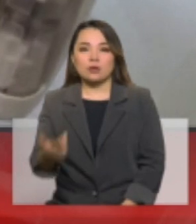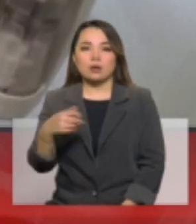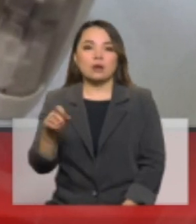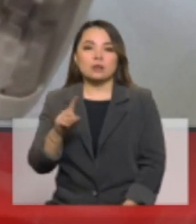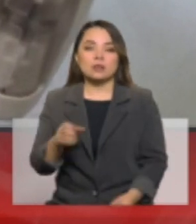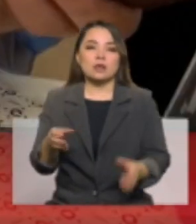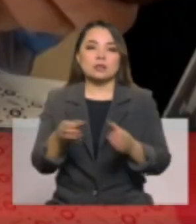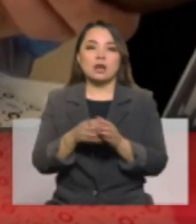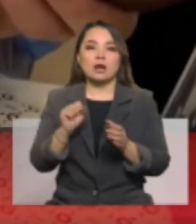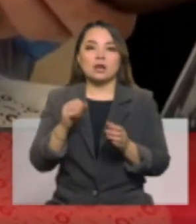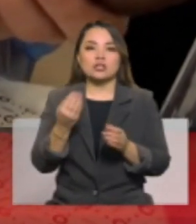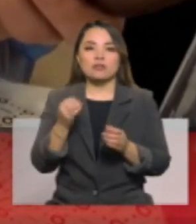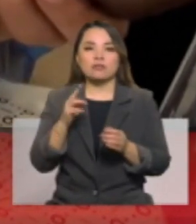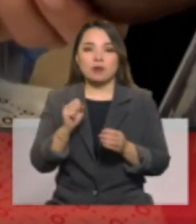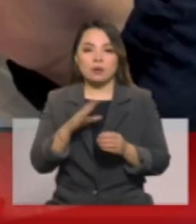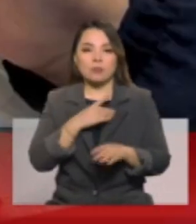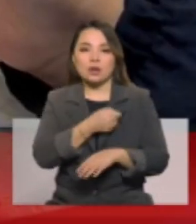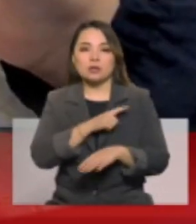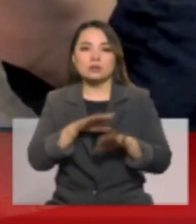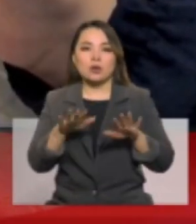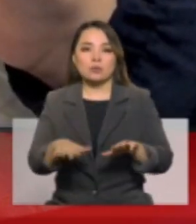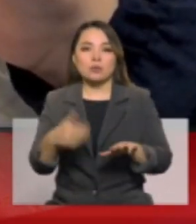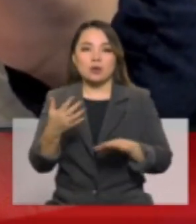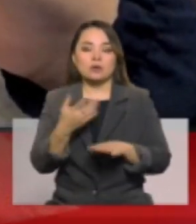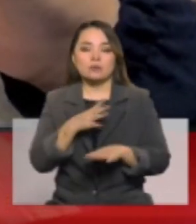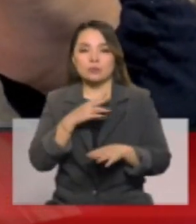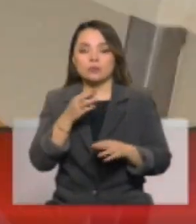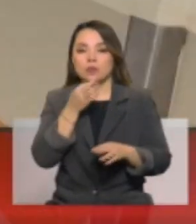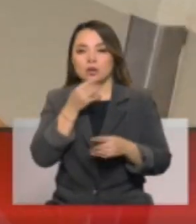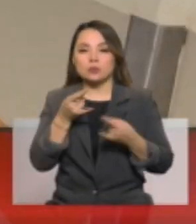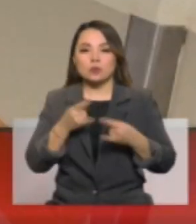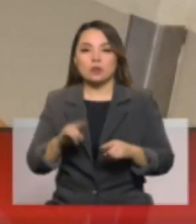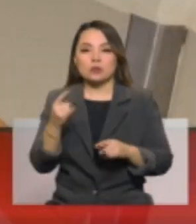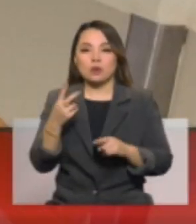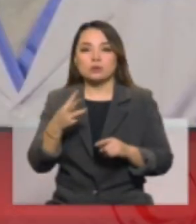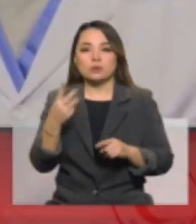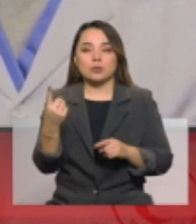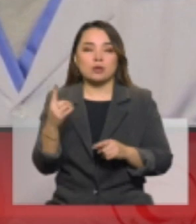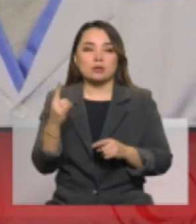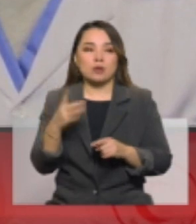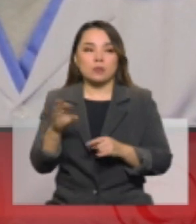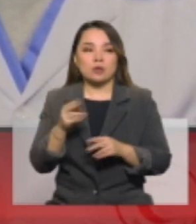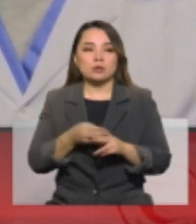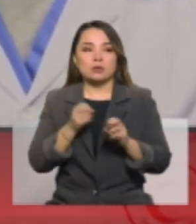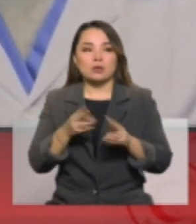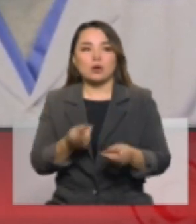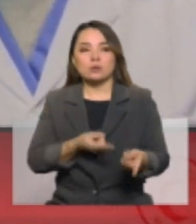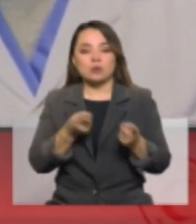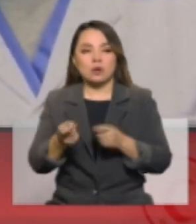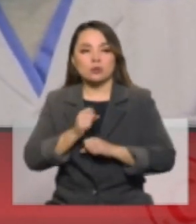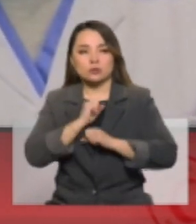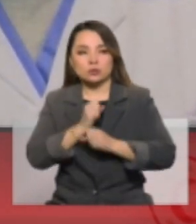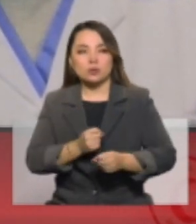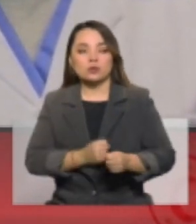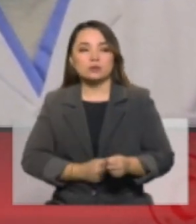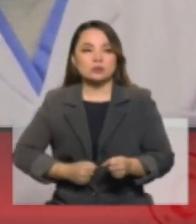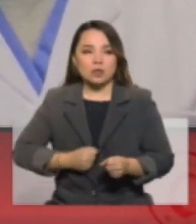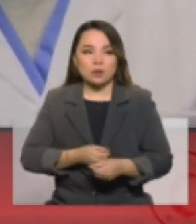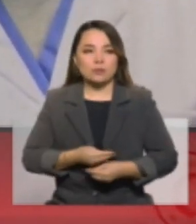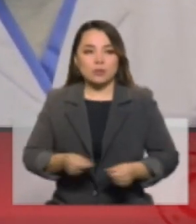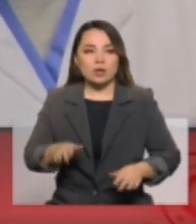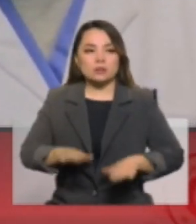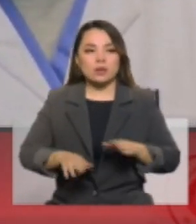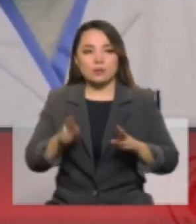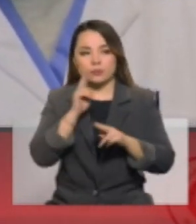Газадағы Әш-Шифа ауруханасынан шала туған 31 нәресте эвакуацияланды. Сәбилер құсып, іші өтіп, салмақ